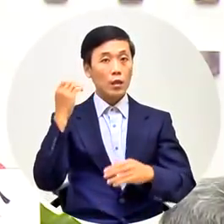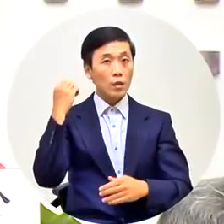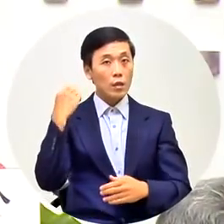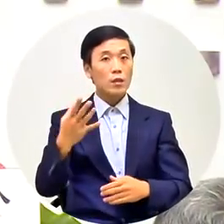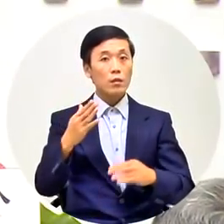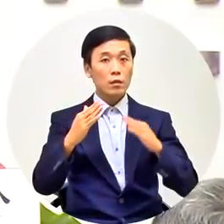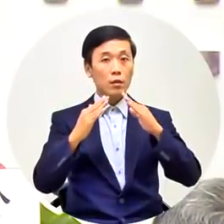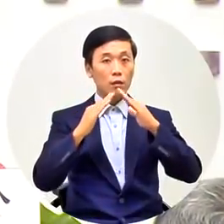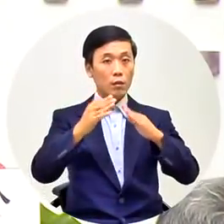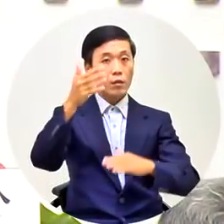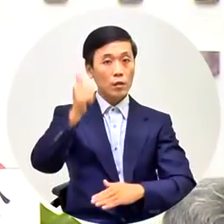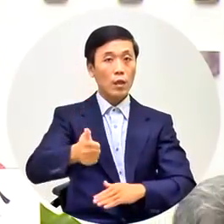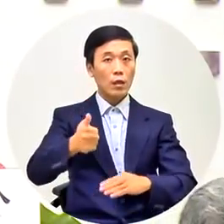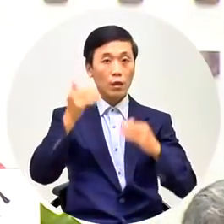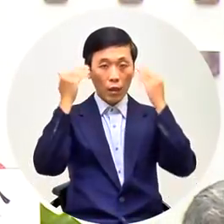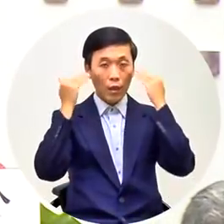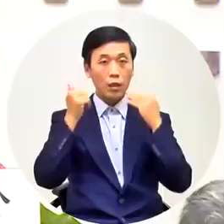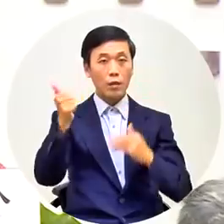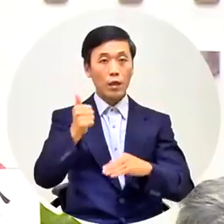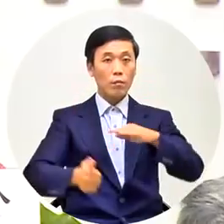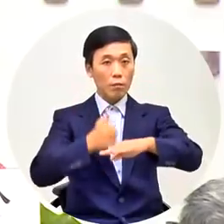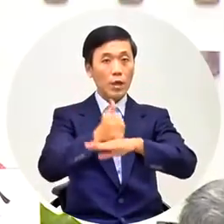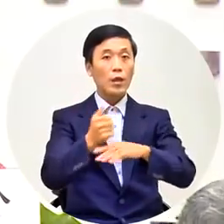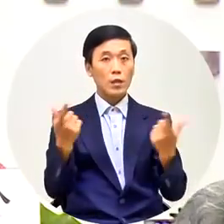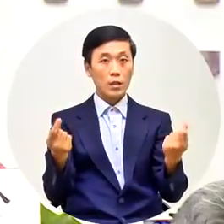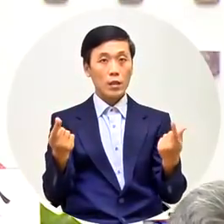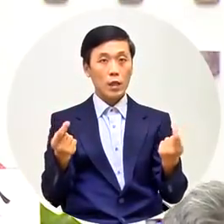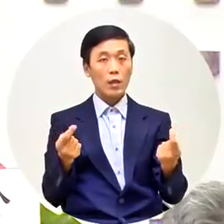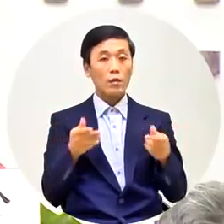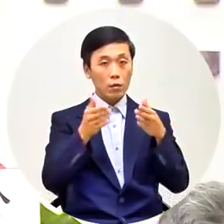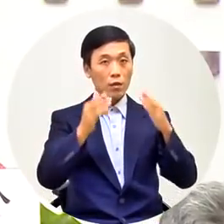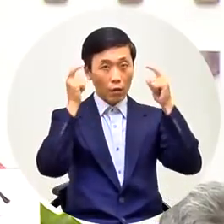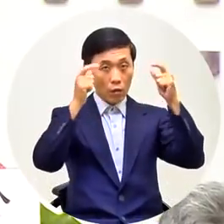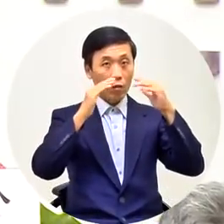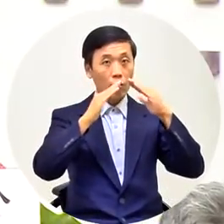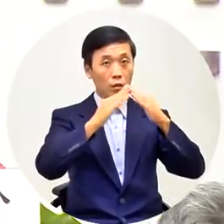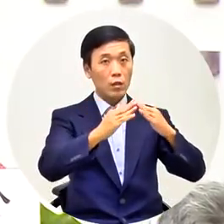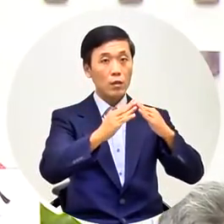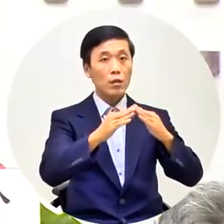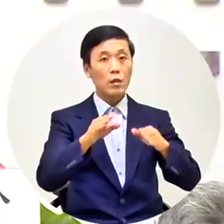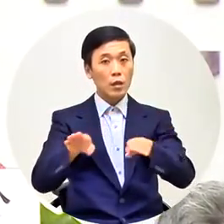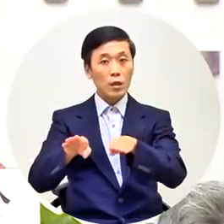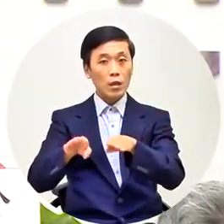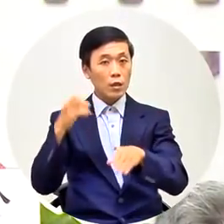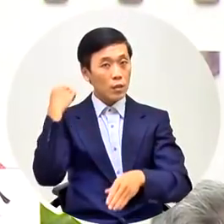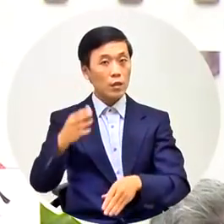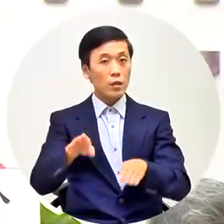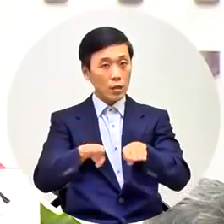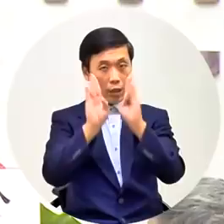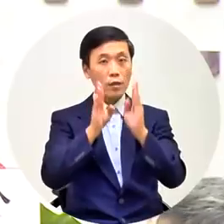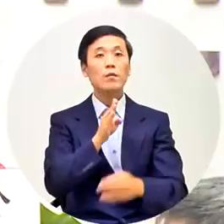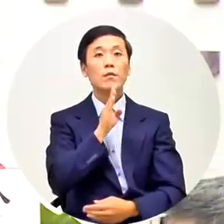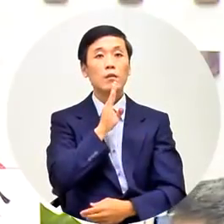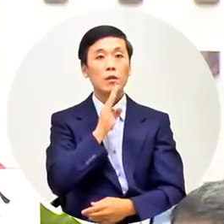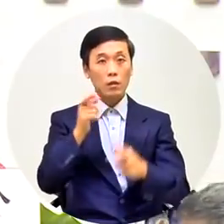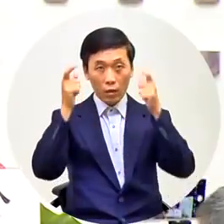啦。会当讲对高雄市来讲，是一个新的开始。啊，高雄市啊，